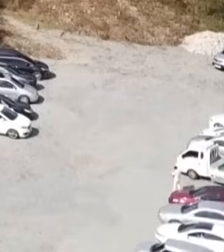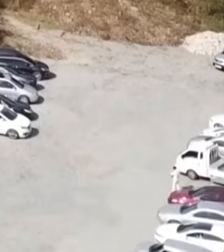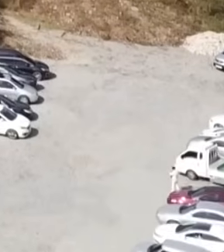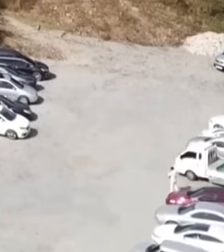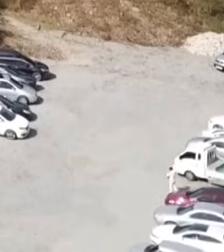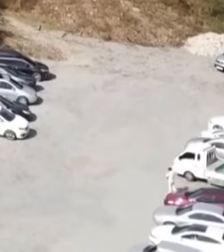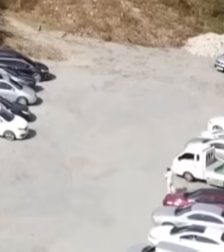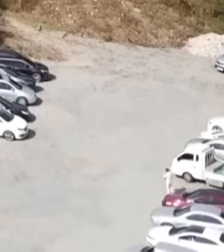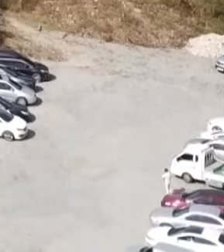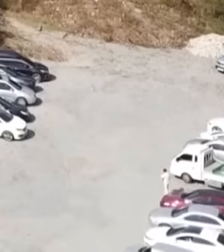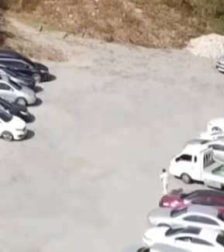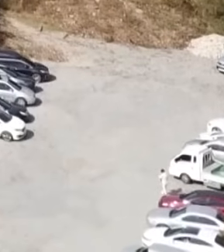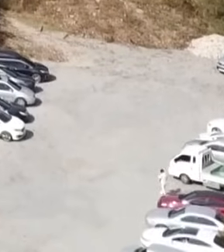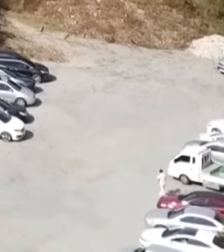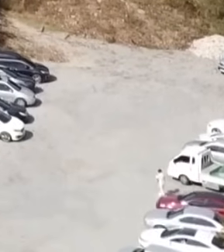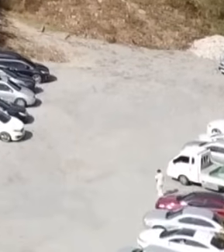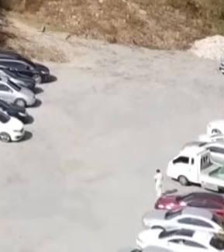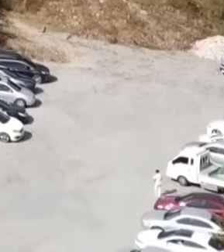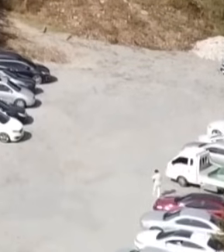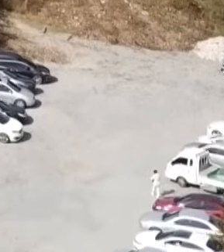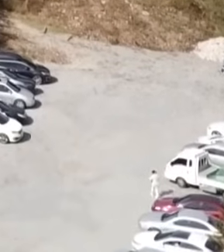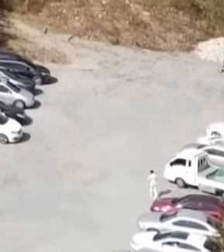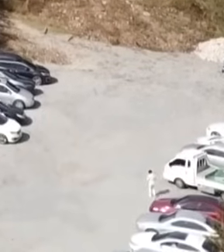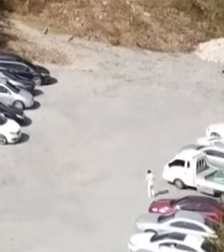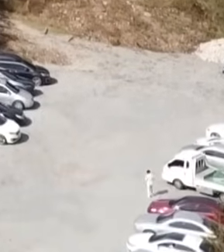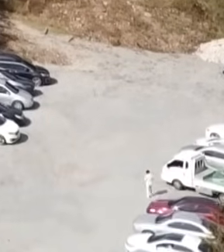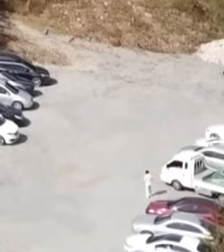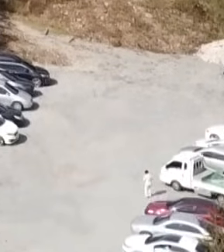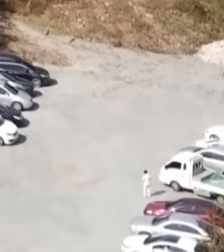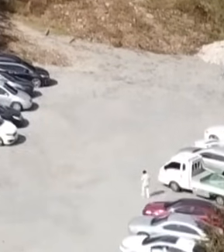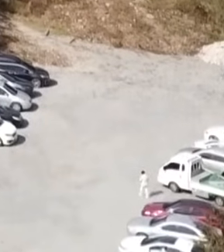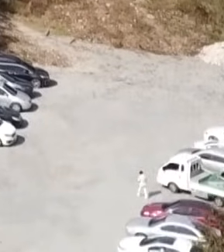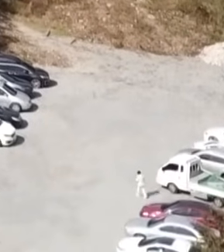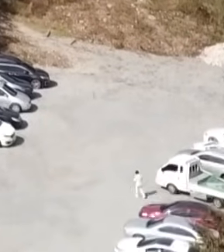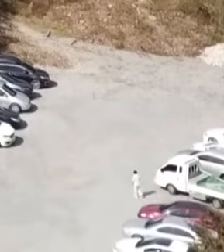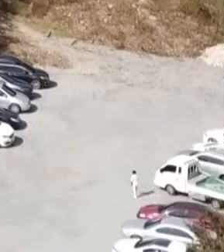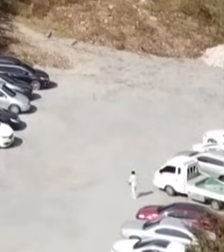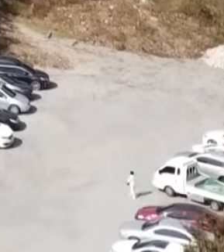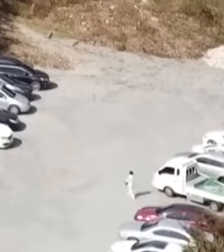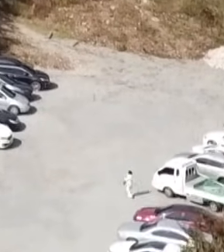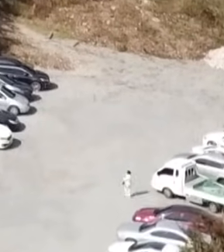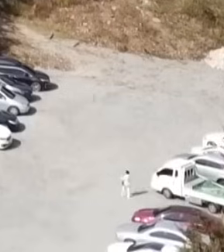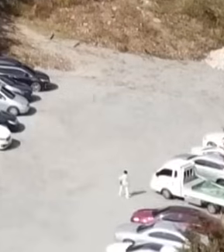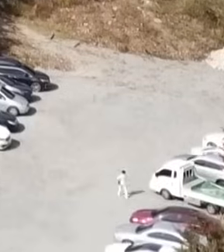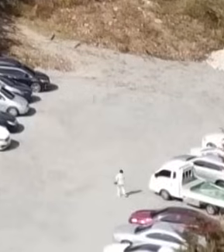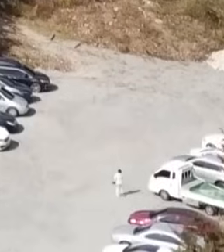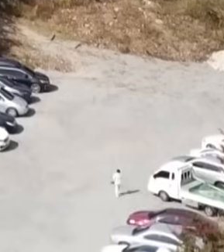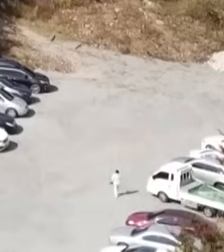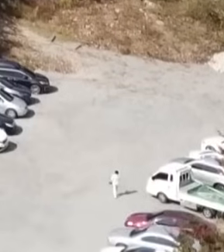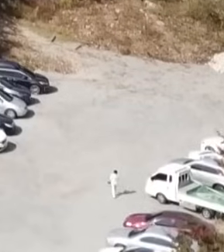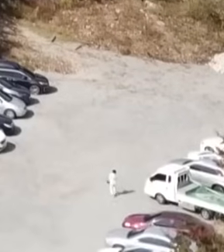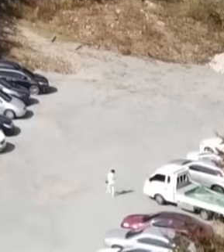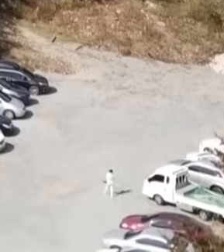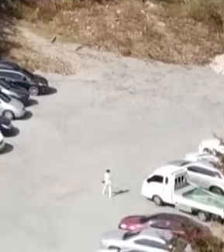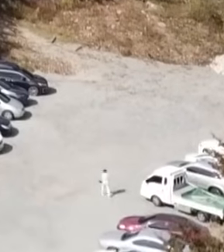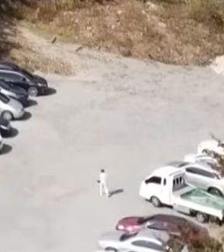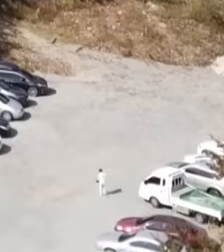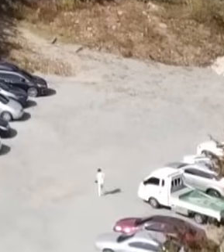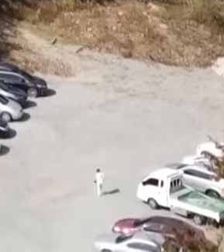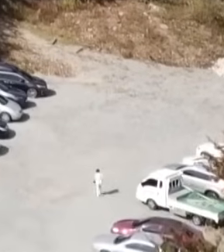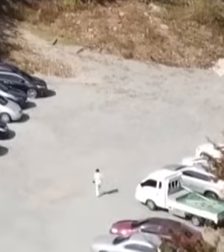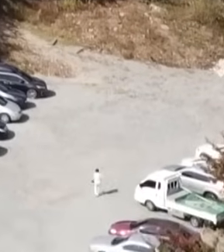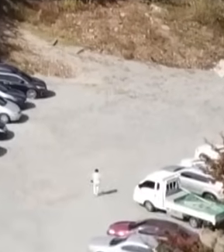부처님 그림자를 스친 공덕으로 미래 세상에 성불할 수 있는